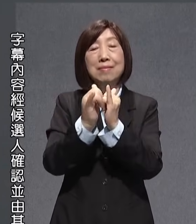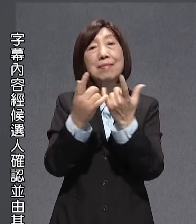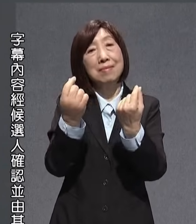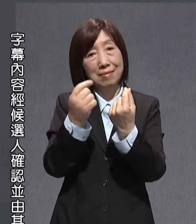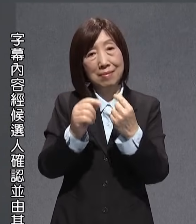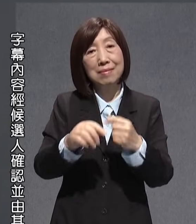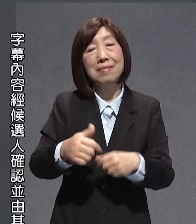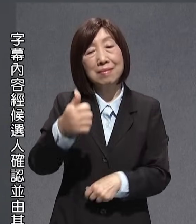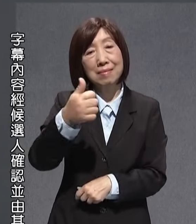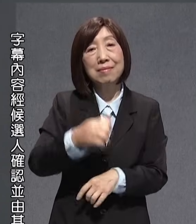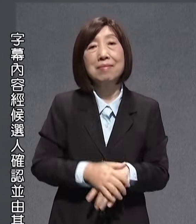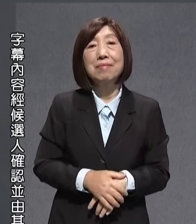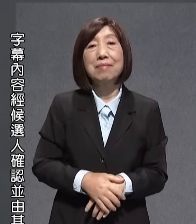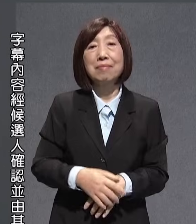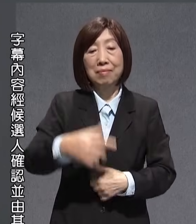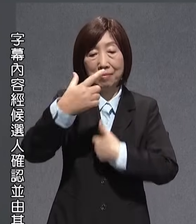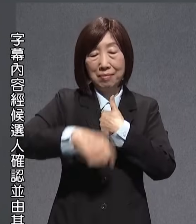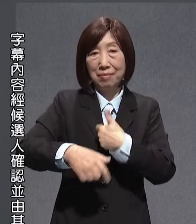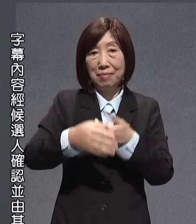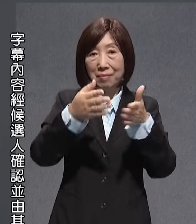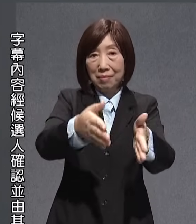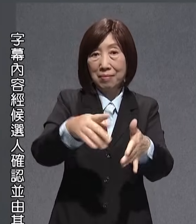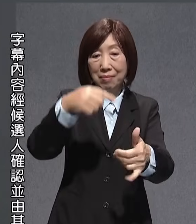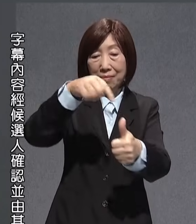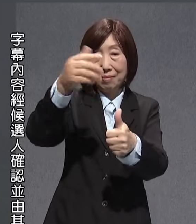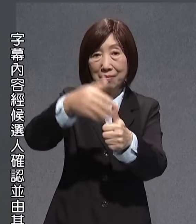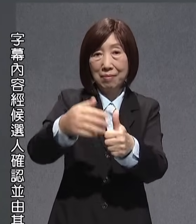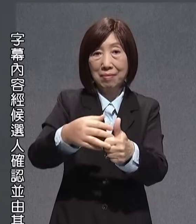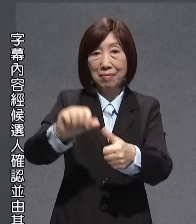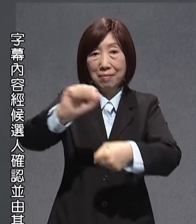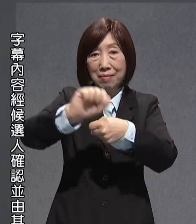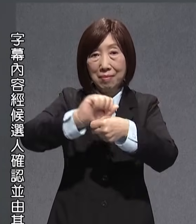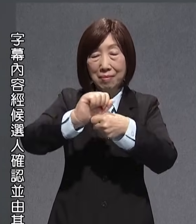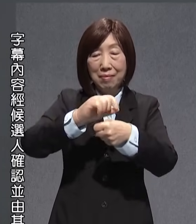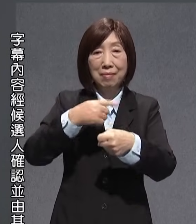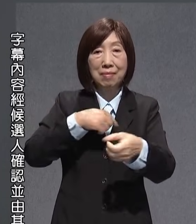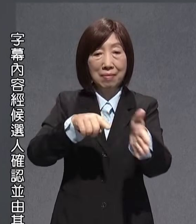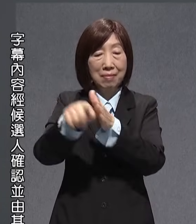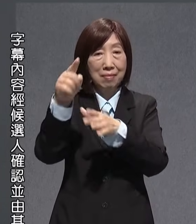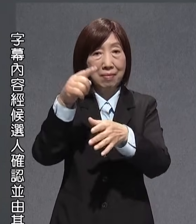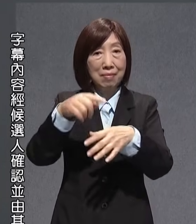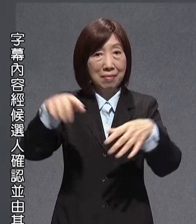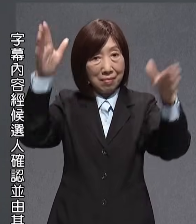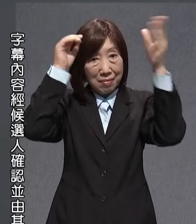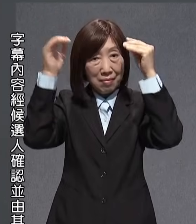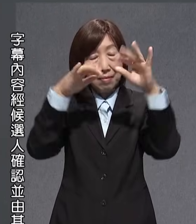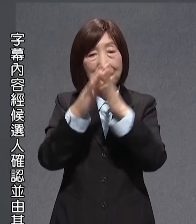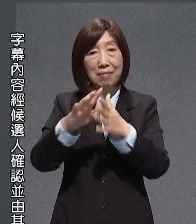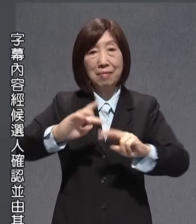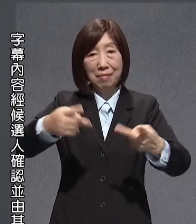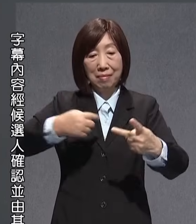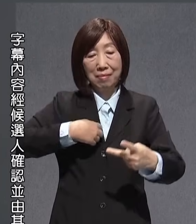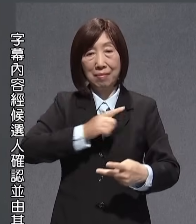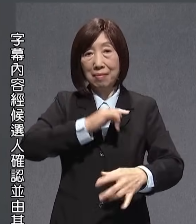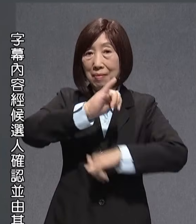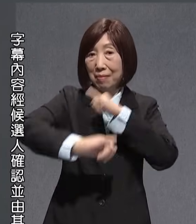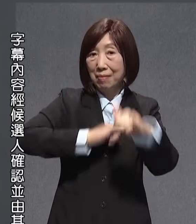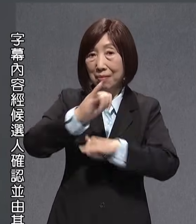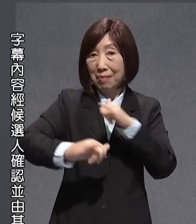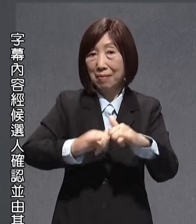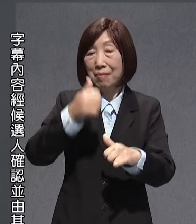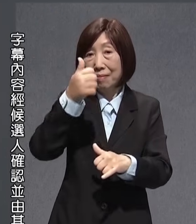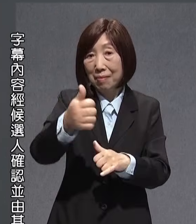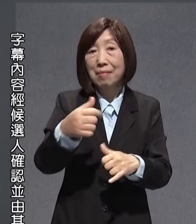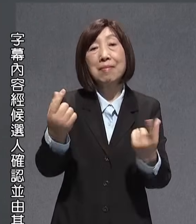透过教育来增进自己的专业知识，改善个人的生活，个人生活好，